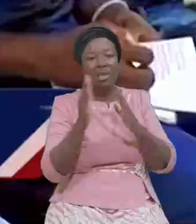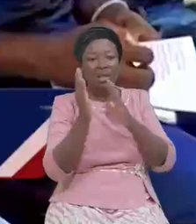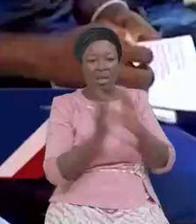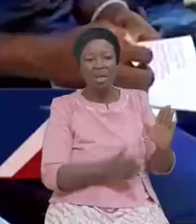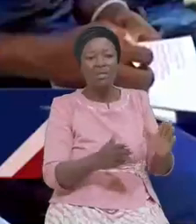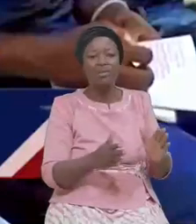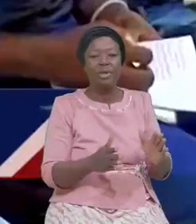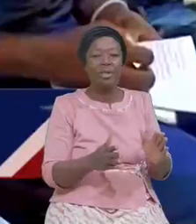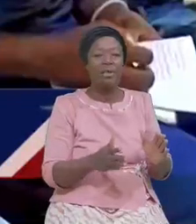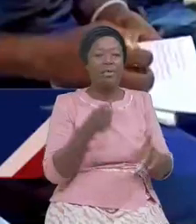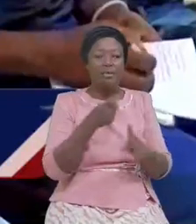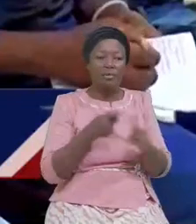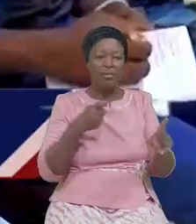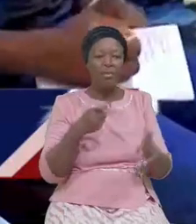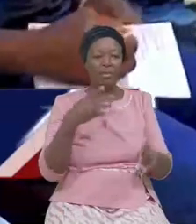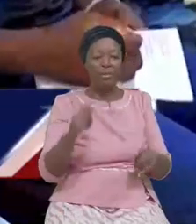Dieu vivant.